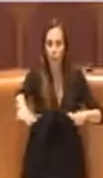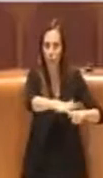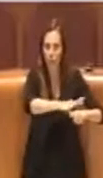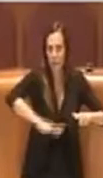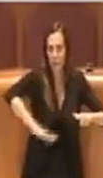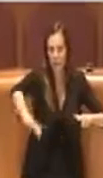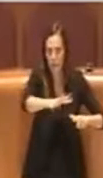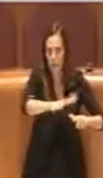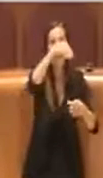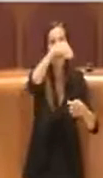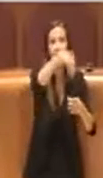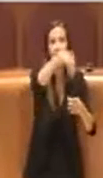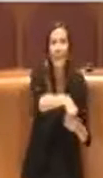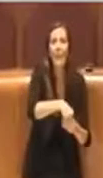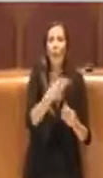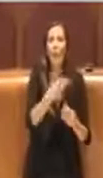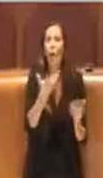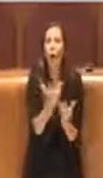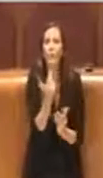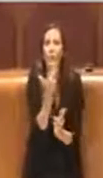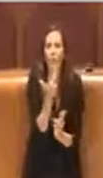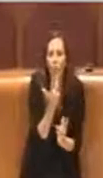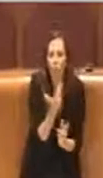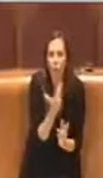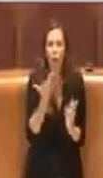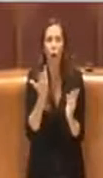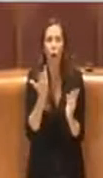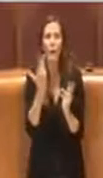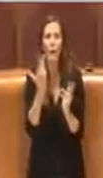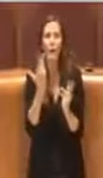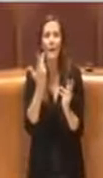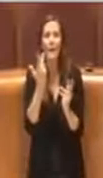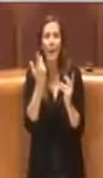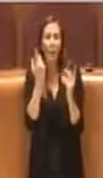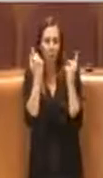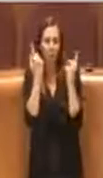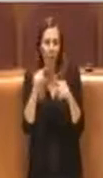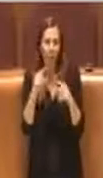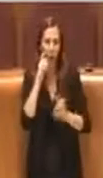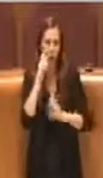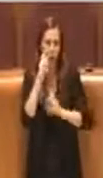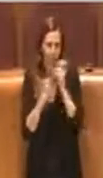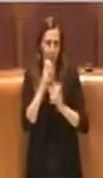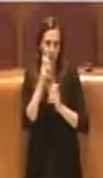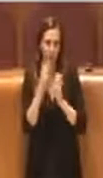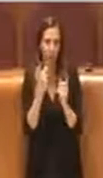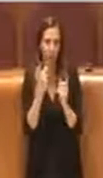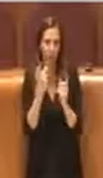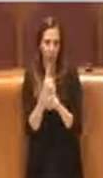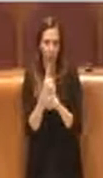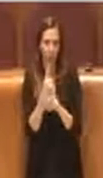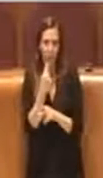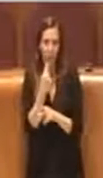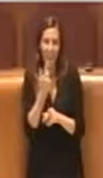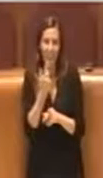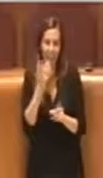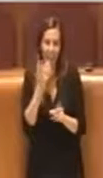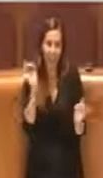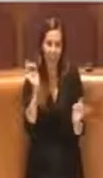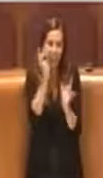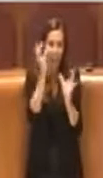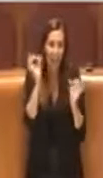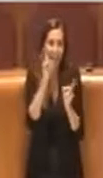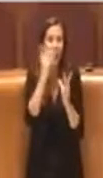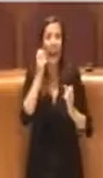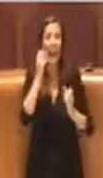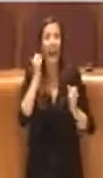aspetta all'interno del punto verde infanzia, perché naturalmente su tutta questa confusione dobbiamo anche dire che alcune attività